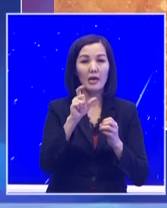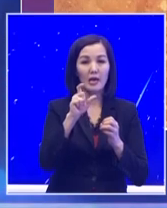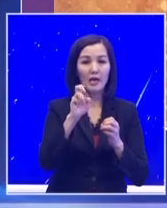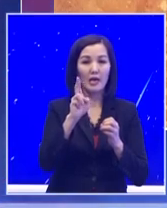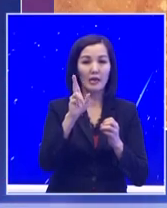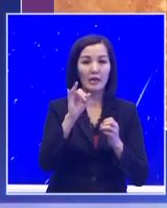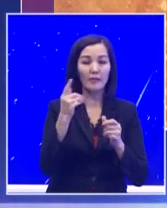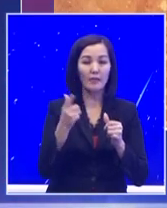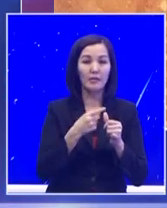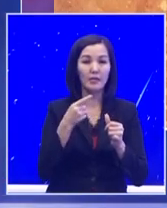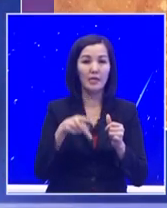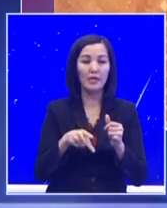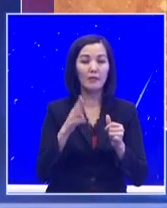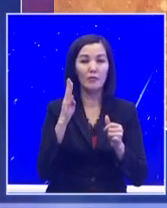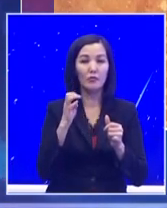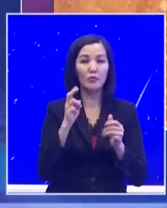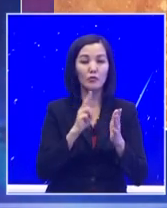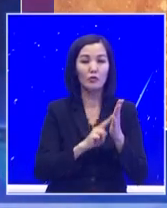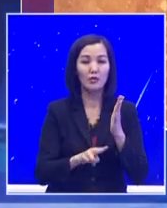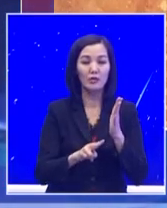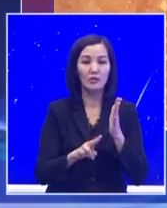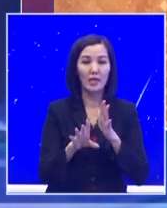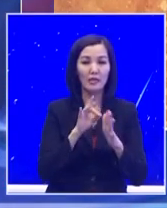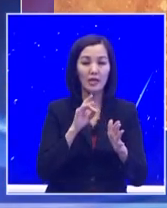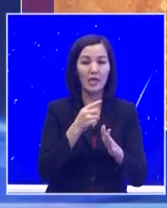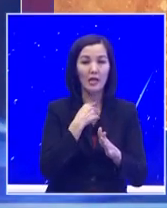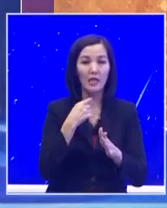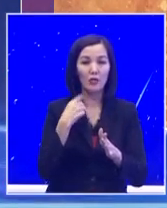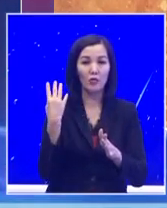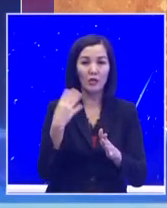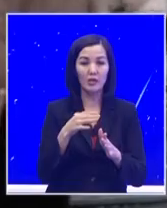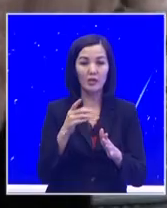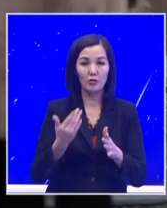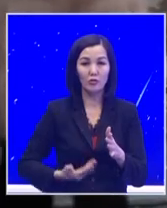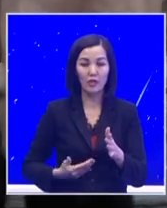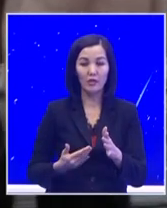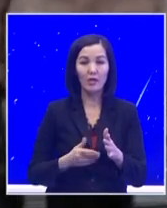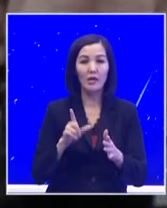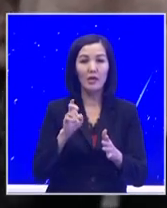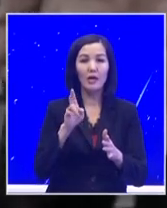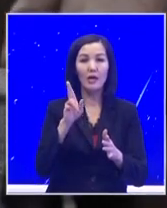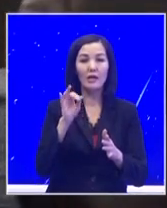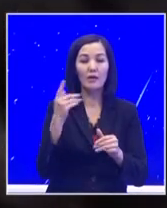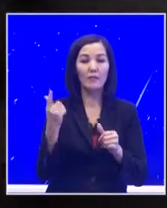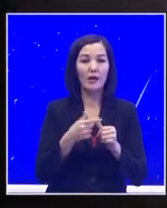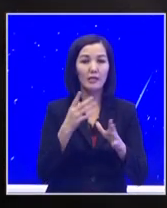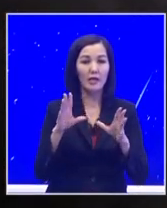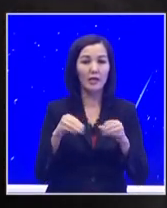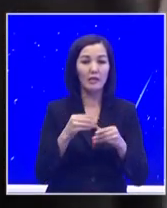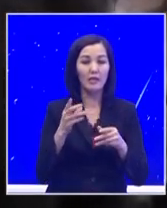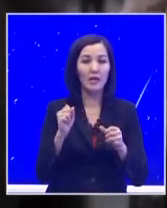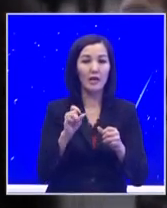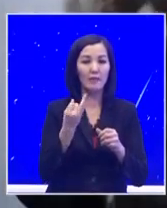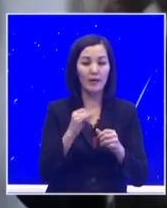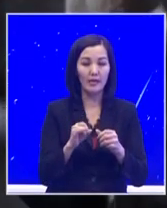2470 рет таңдаған. Оның 40-қа жуығы Талдықорған қаласының тұрғыны. Хакім құрметіне аталғандар атымды абай